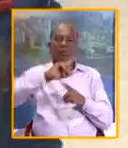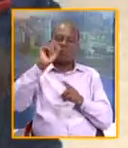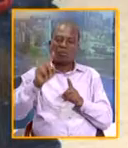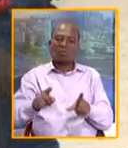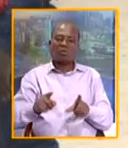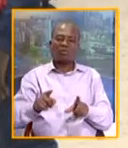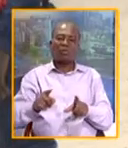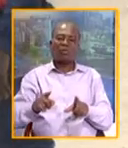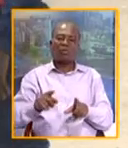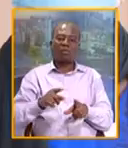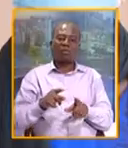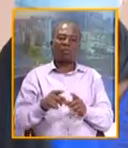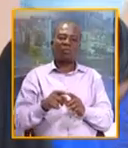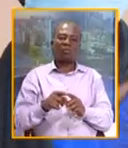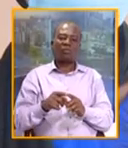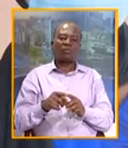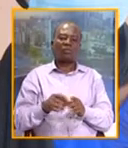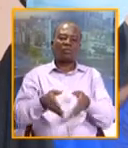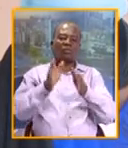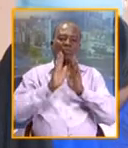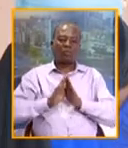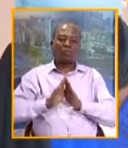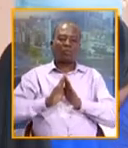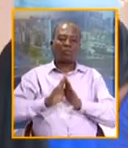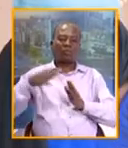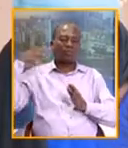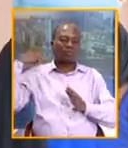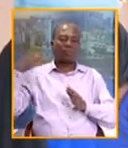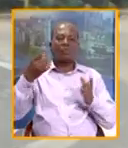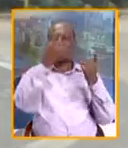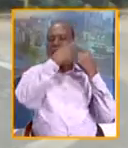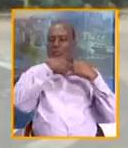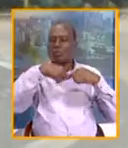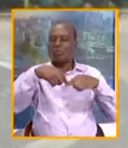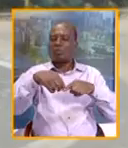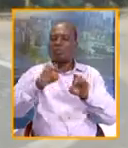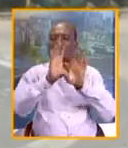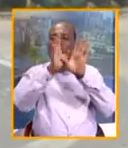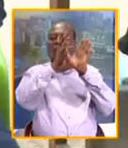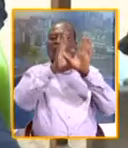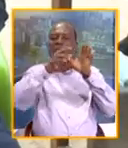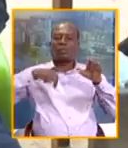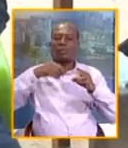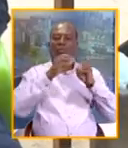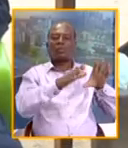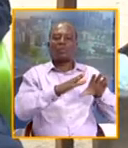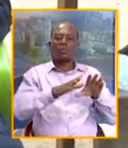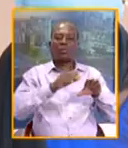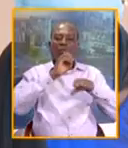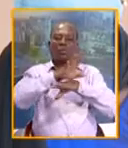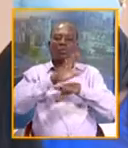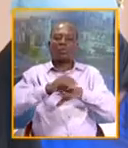sans reproches sont prises demande aux candidats depuis le portail nous avons laissé les consignes aux forces de l'ordre